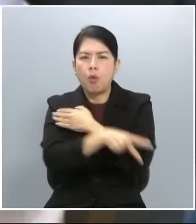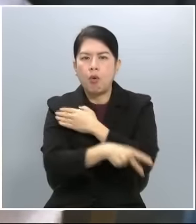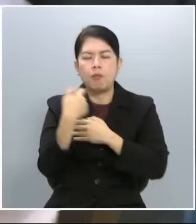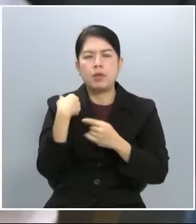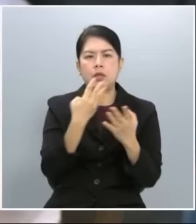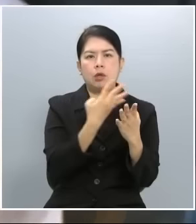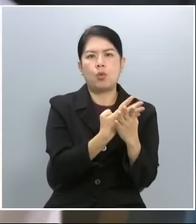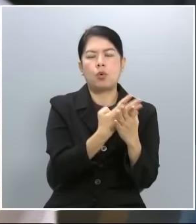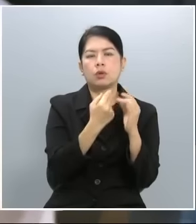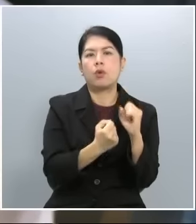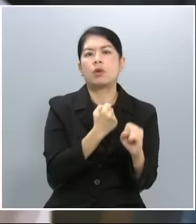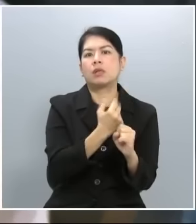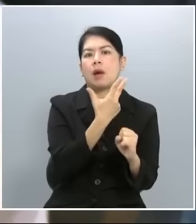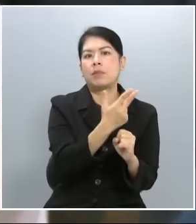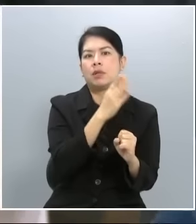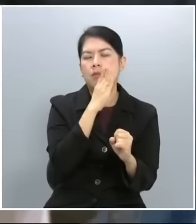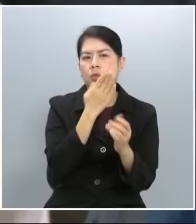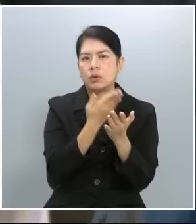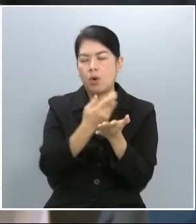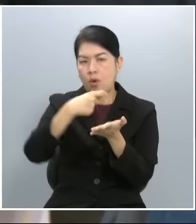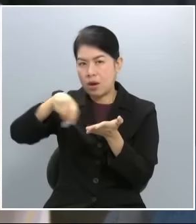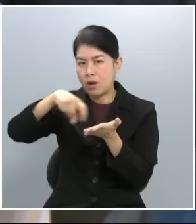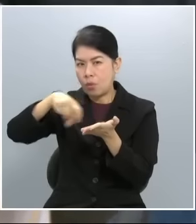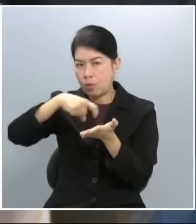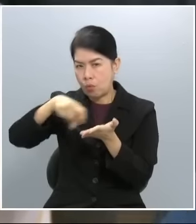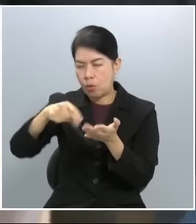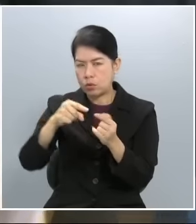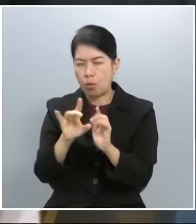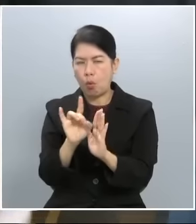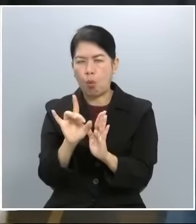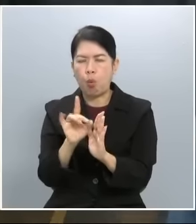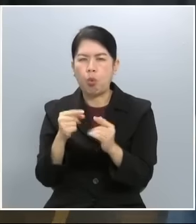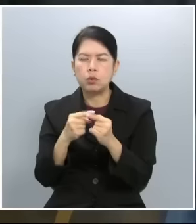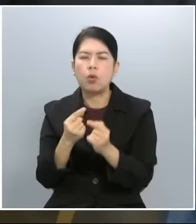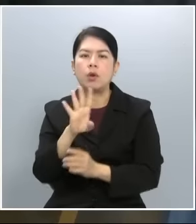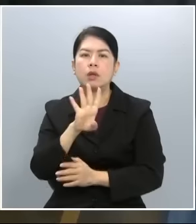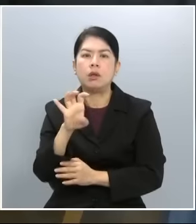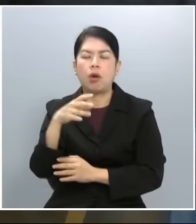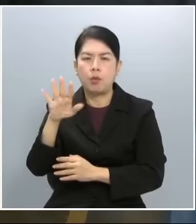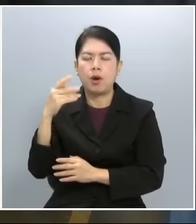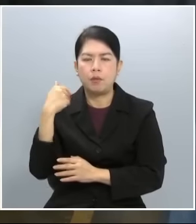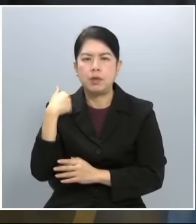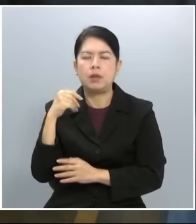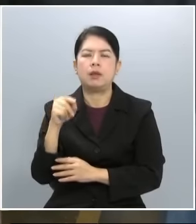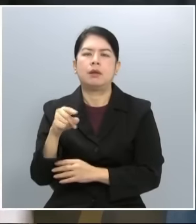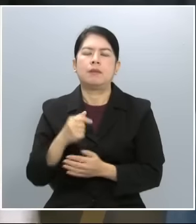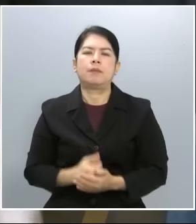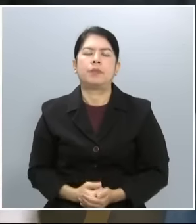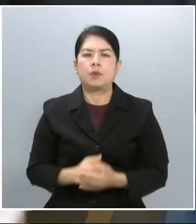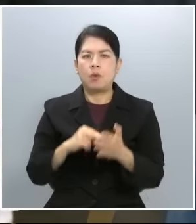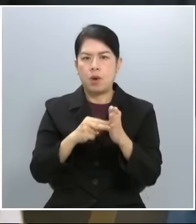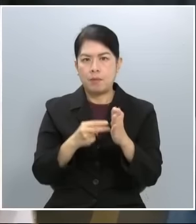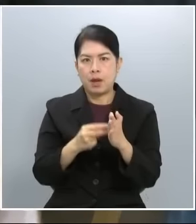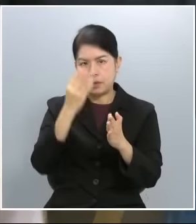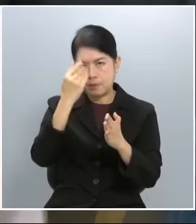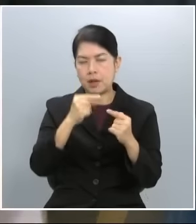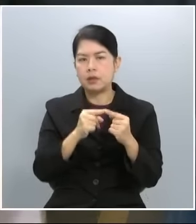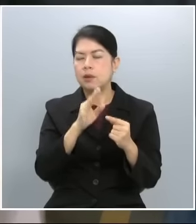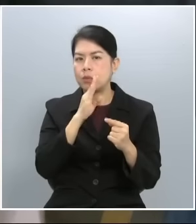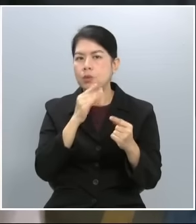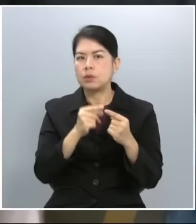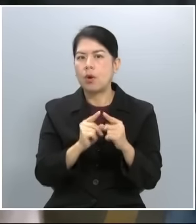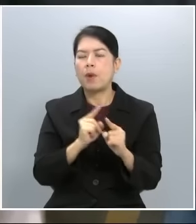และถ้าจำนวน400กว่าครั้งเป็นกรรมเนี่ยรวมแล้ว1,000กว่าปี ค่ะ แต่คดีนี้ข้อหนึ่งก็คือเป็นคดีที่ยอมความได้ท่